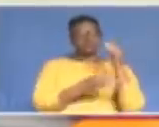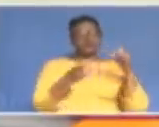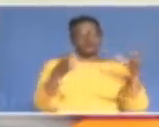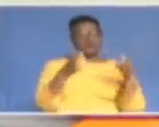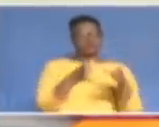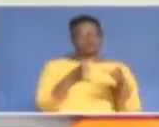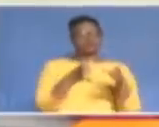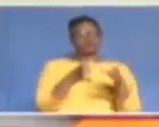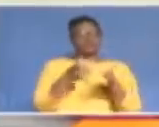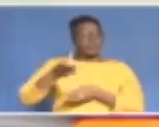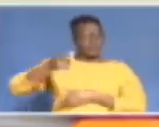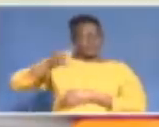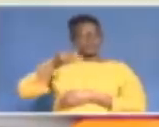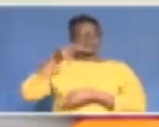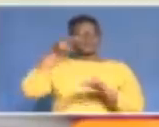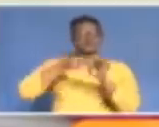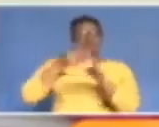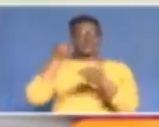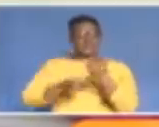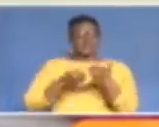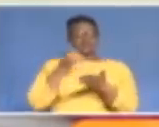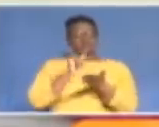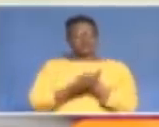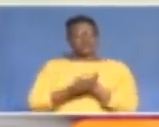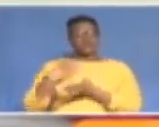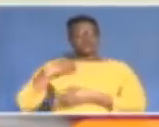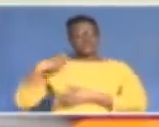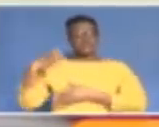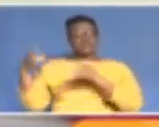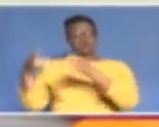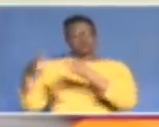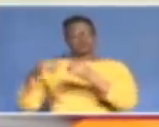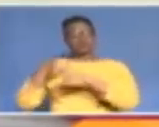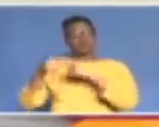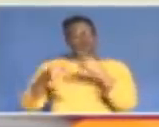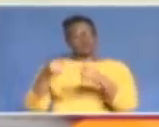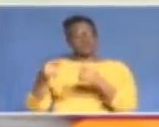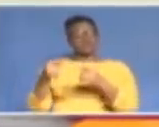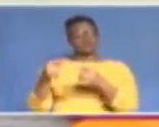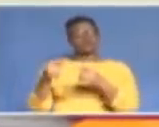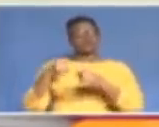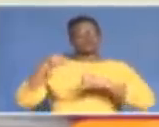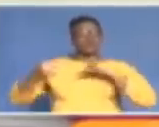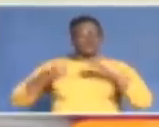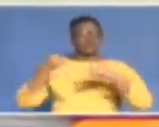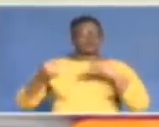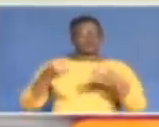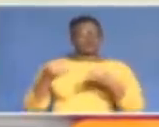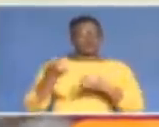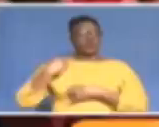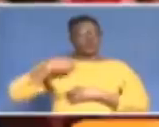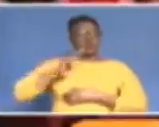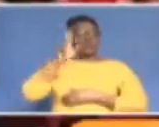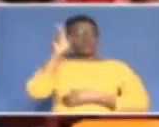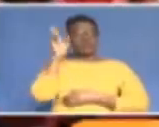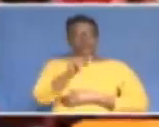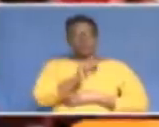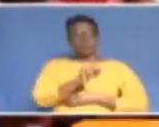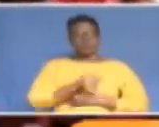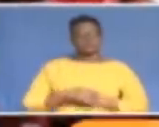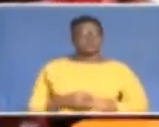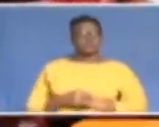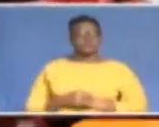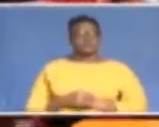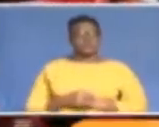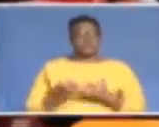increasing petroleum prices so that the common man can bear the burden of their responsibility. We are saying no. Kwa sasa nafuu